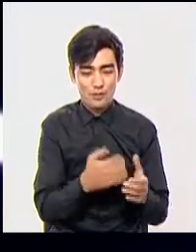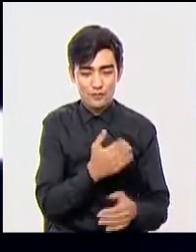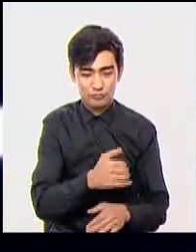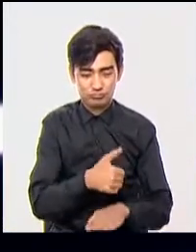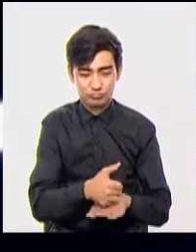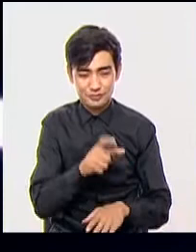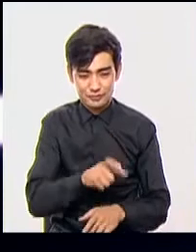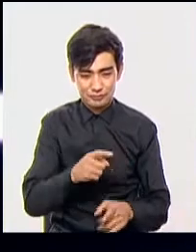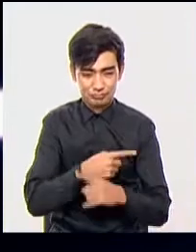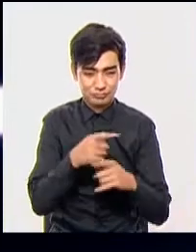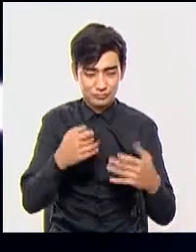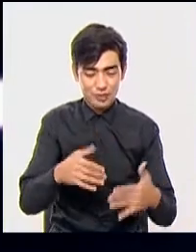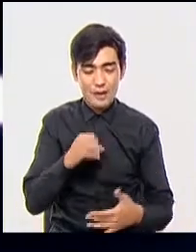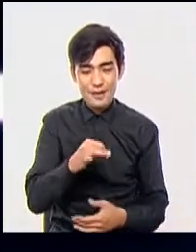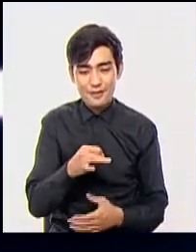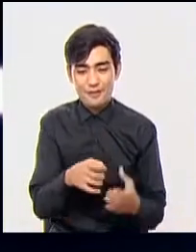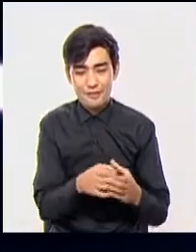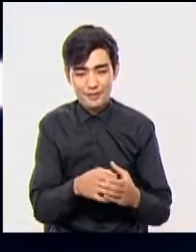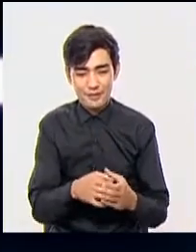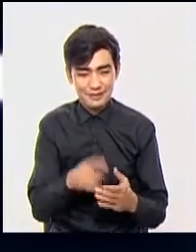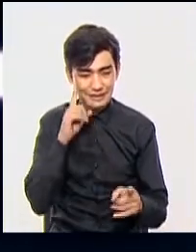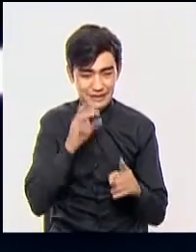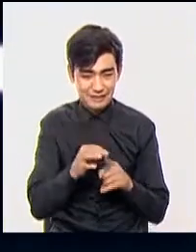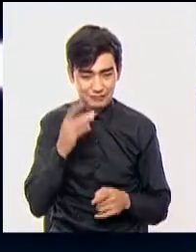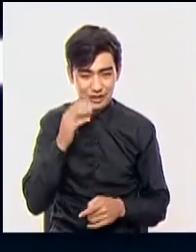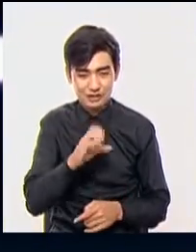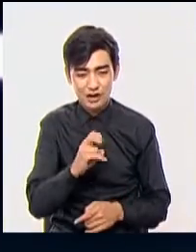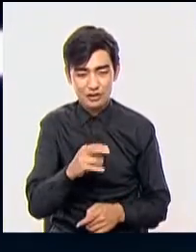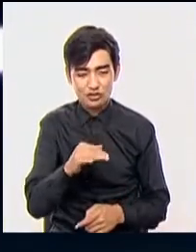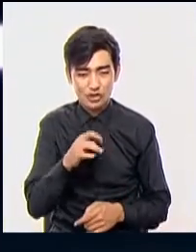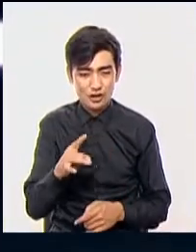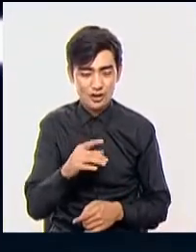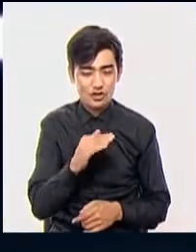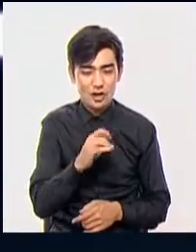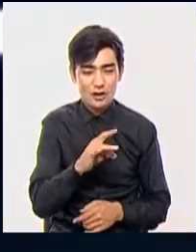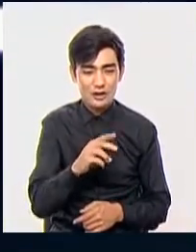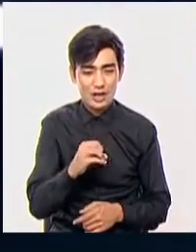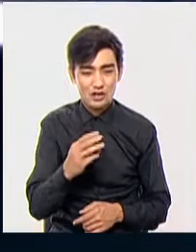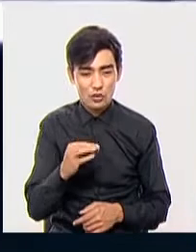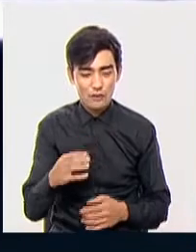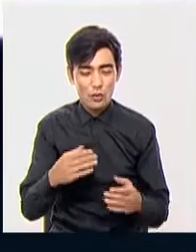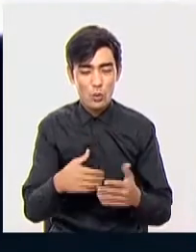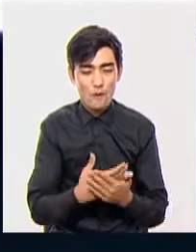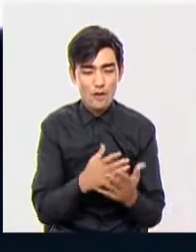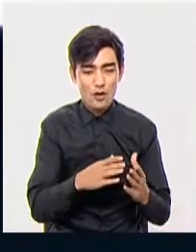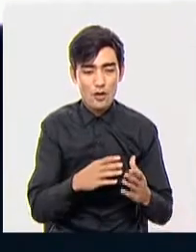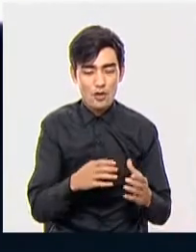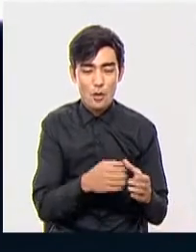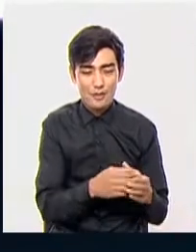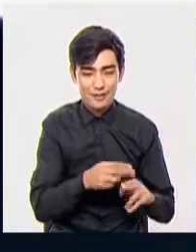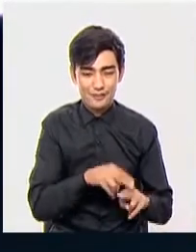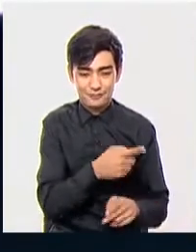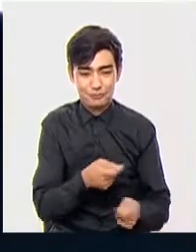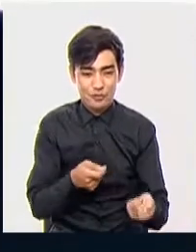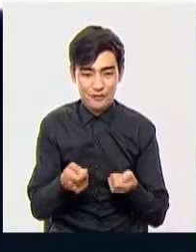из стратегических задач компании, отметил Санжар Жаркешев. Поэтому новая команда под его руководством приняла